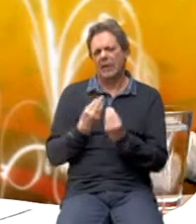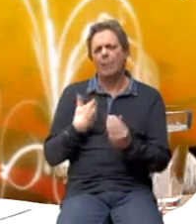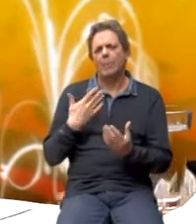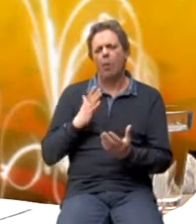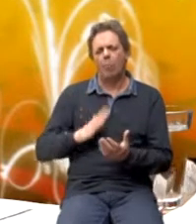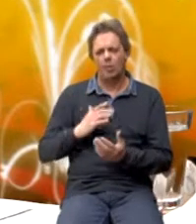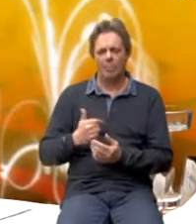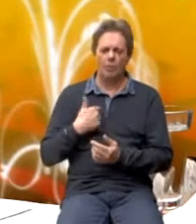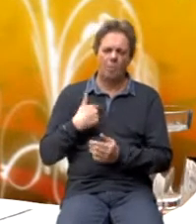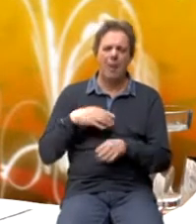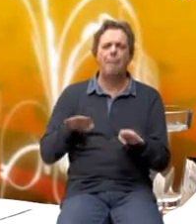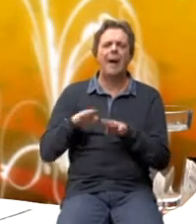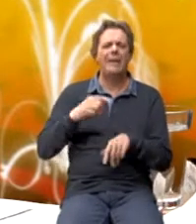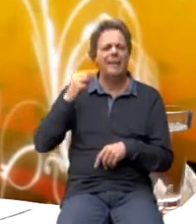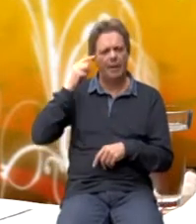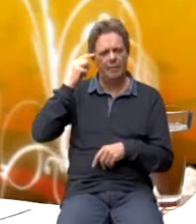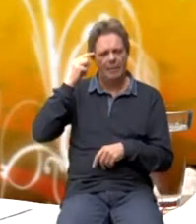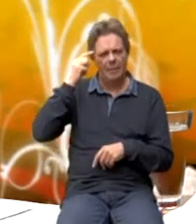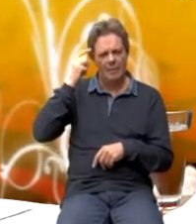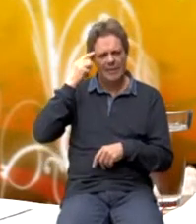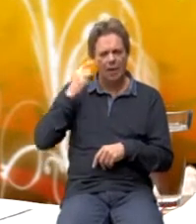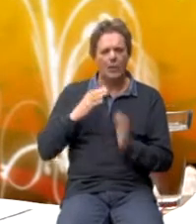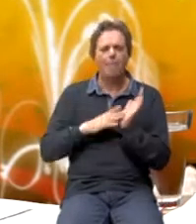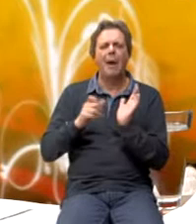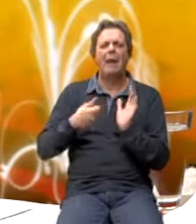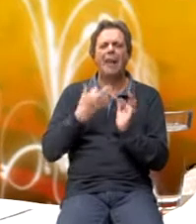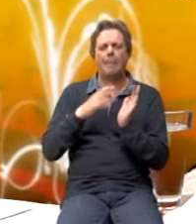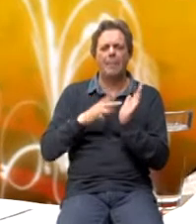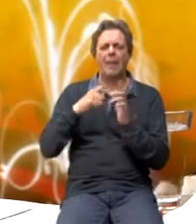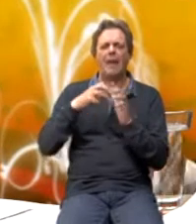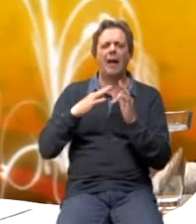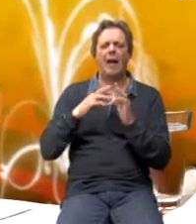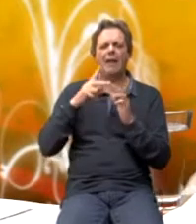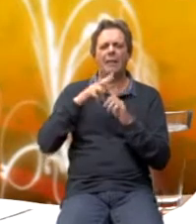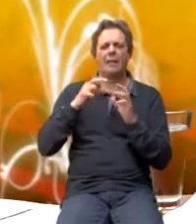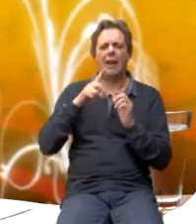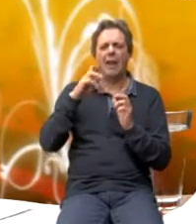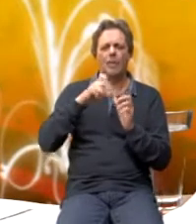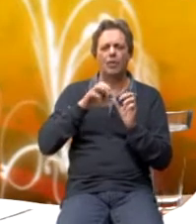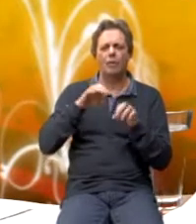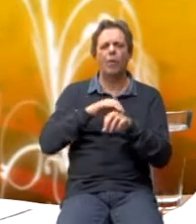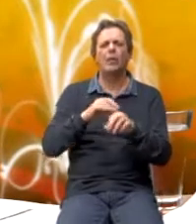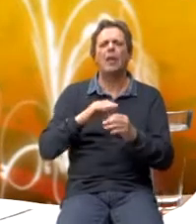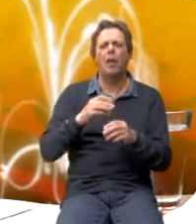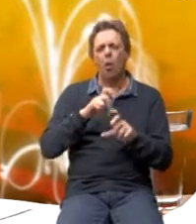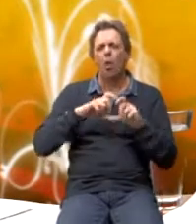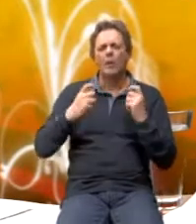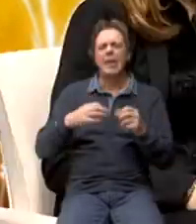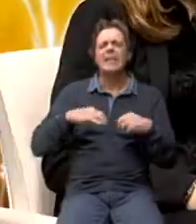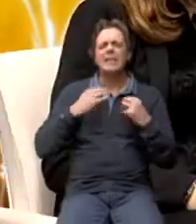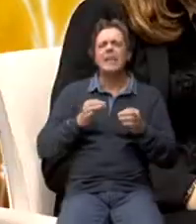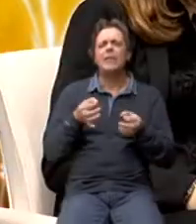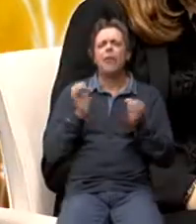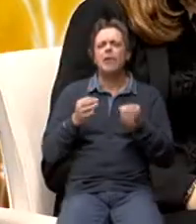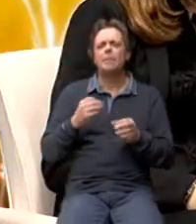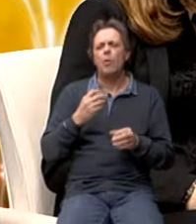mene sjedi magistar znanosti Marijan Katalenić, voditelj odjela za zdravstveno ispravnu hranu